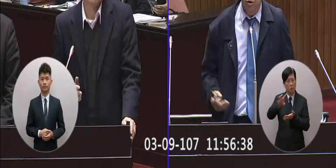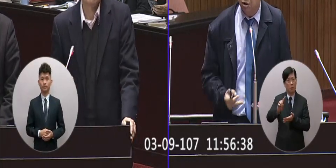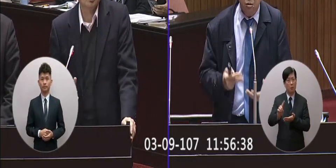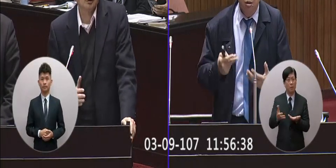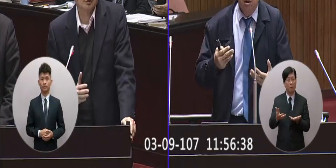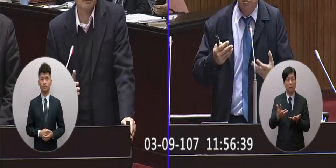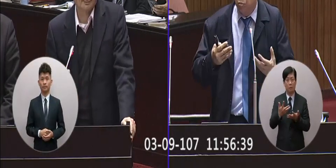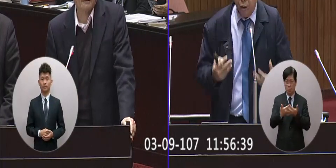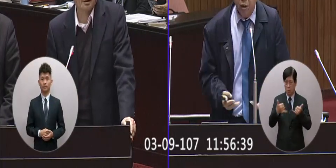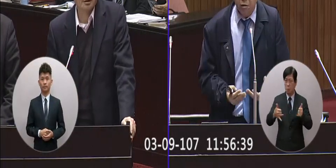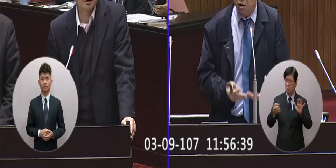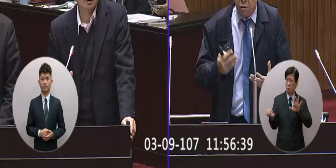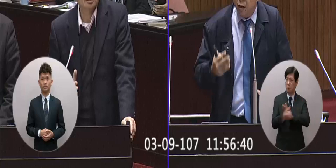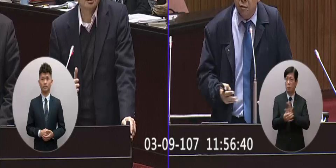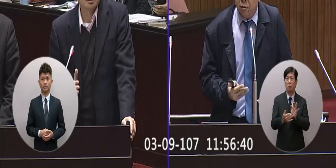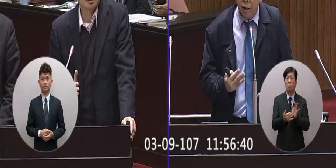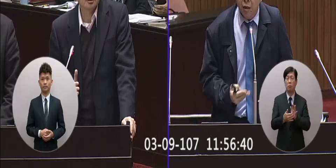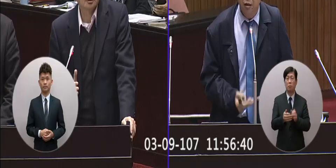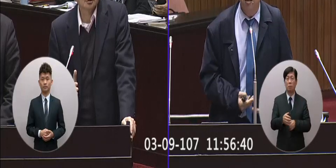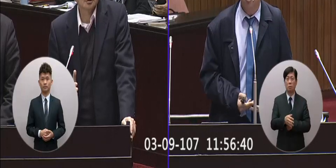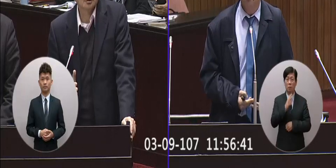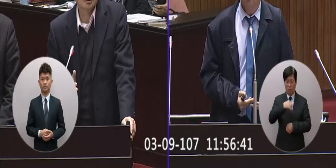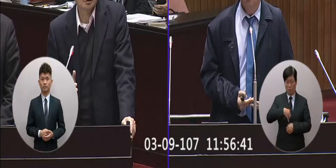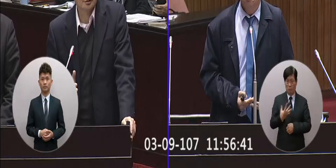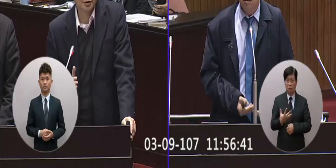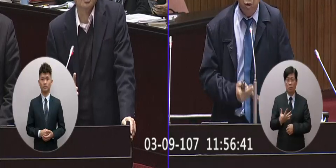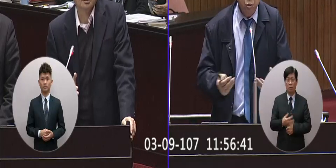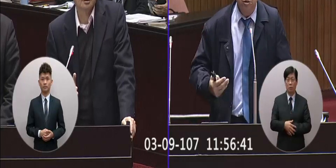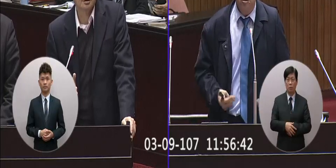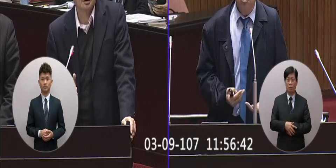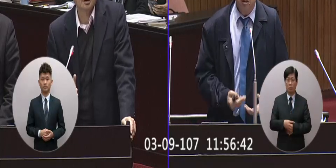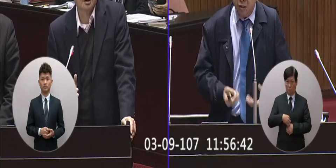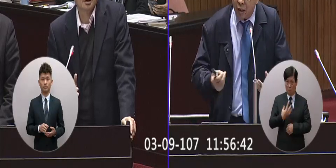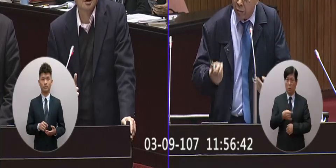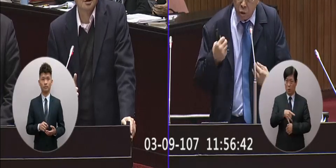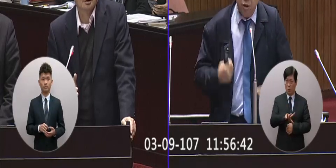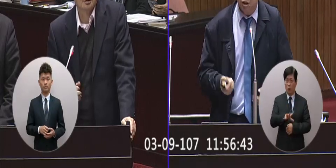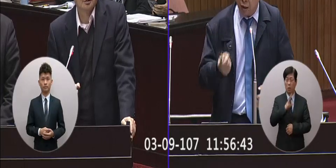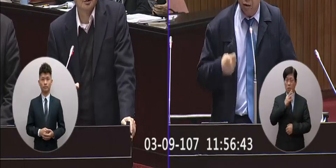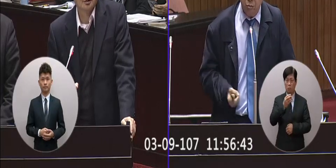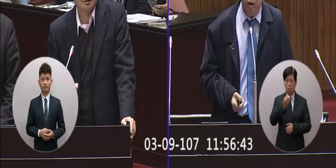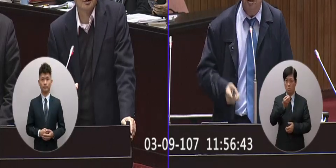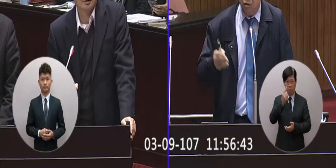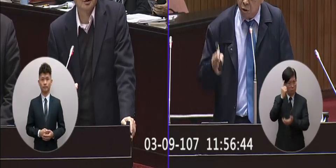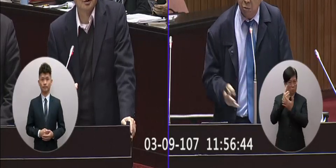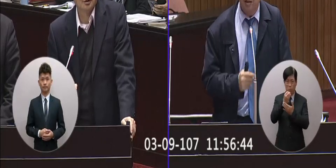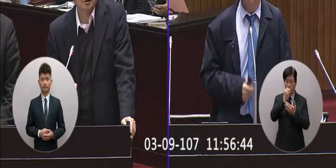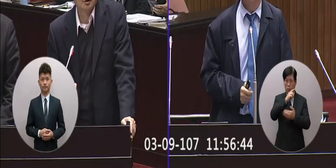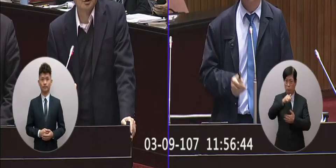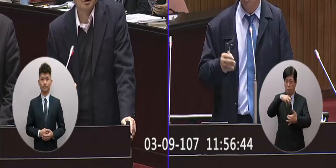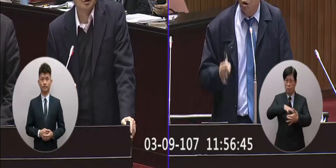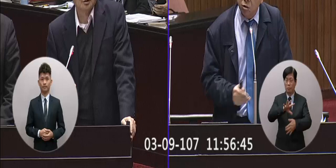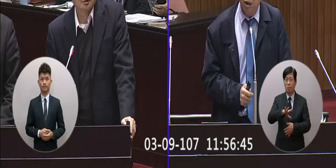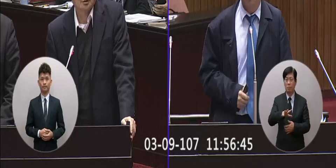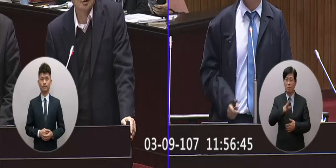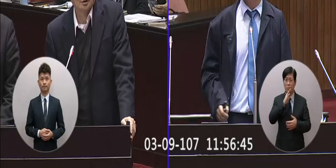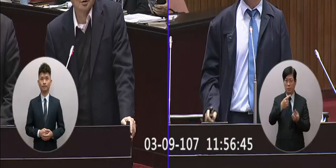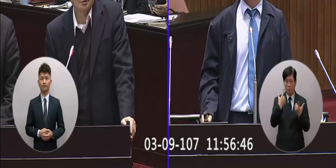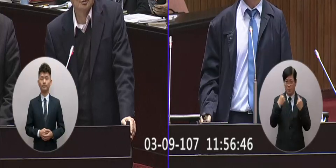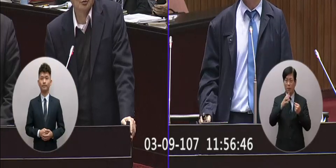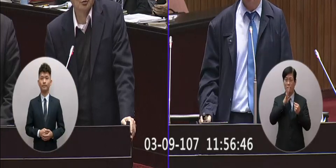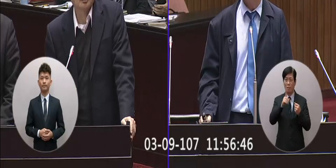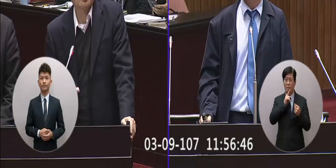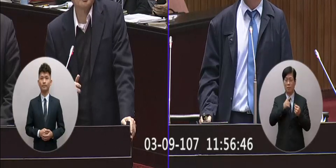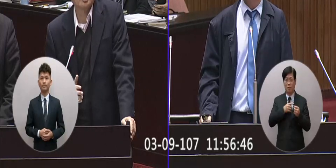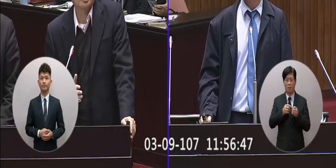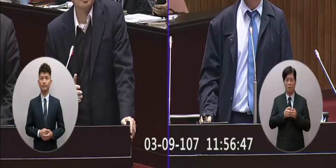在网络上，这个背，这个天然的啊。咱量就是有啊，咱食每一个食食物内底都是有安尼放射线的物